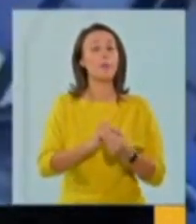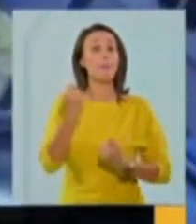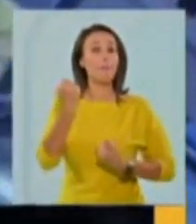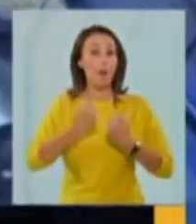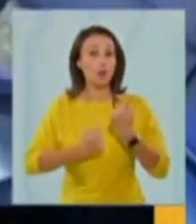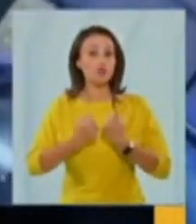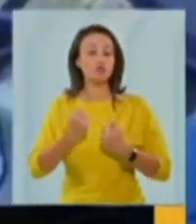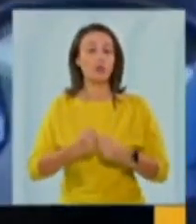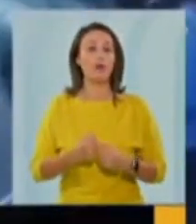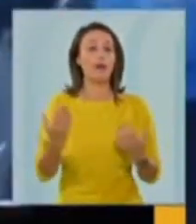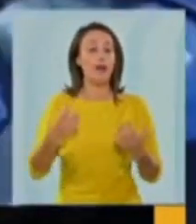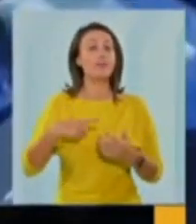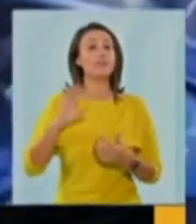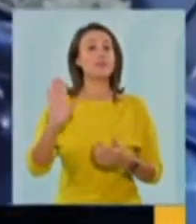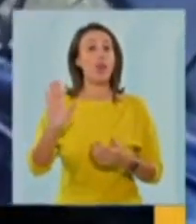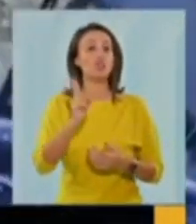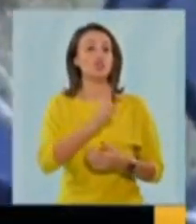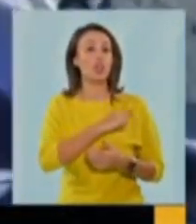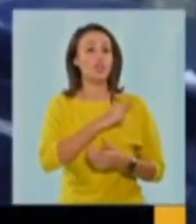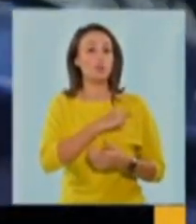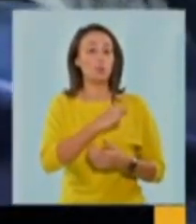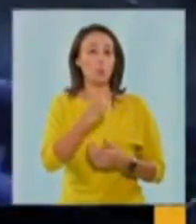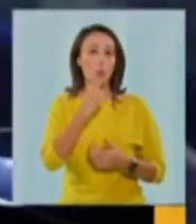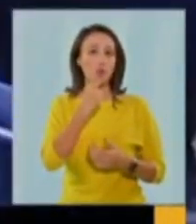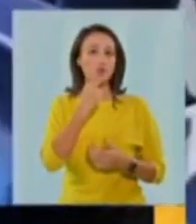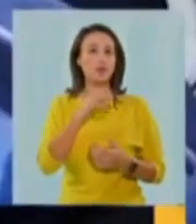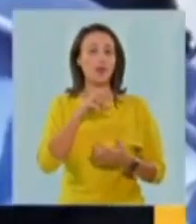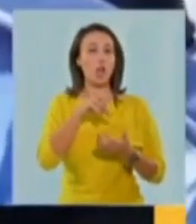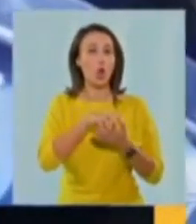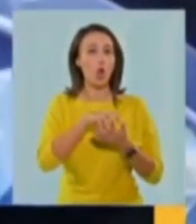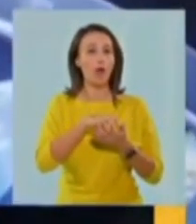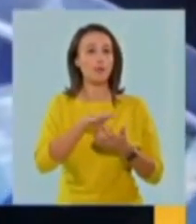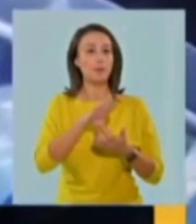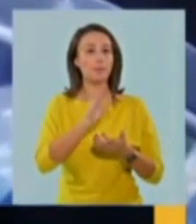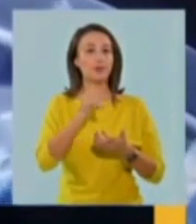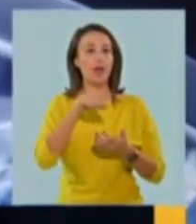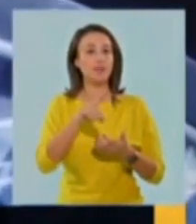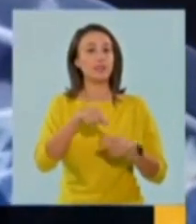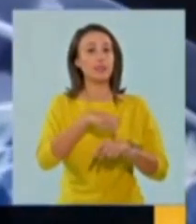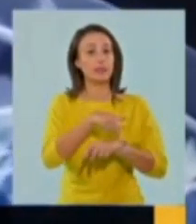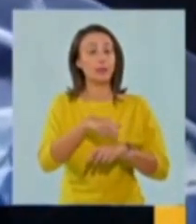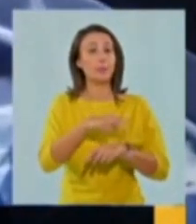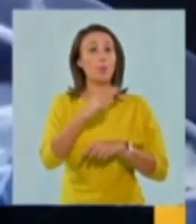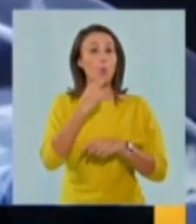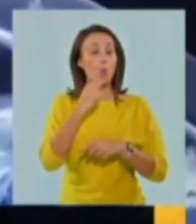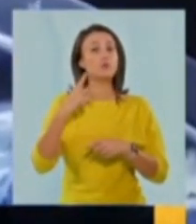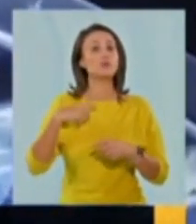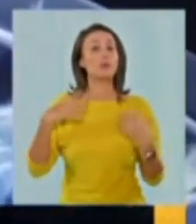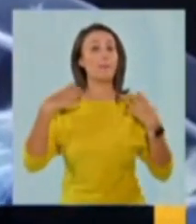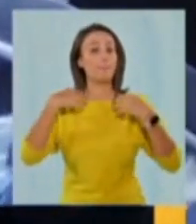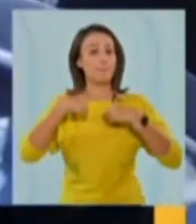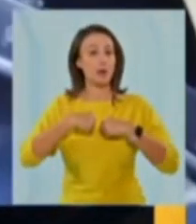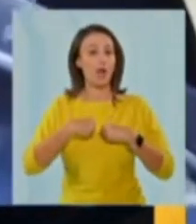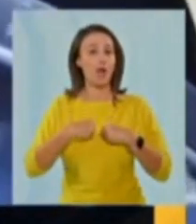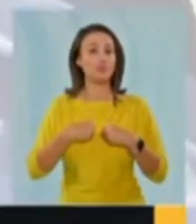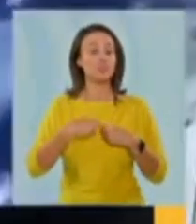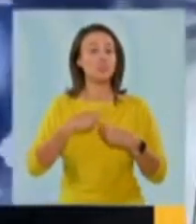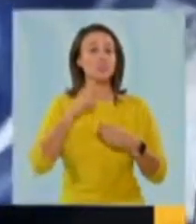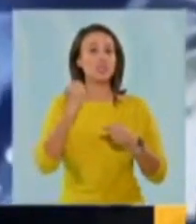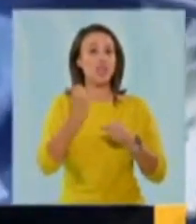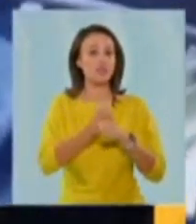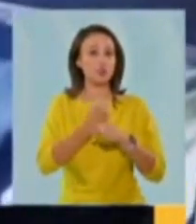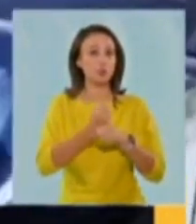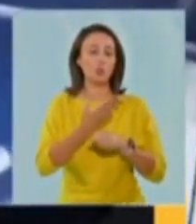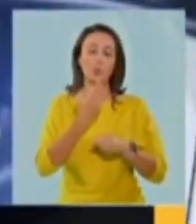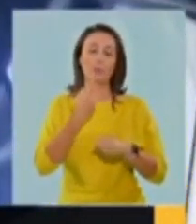potrivit localnicilor, îi aparține șefului poliției locale din Bârlad. Totul în timp ce agentul este îmbrăcat în uniforma de serviciu. Nu